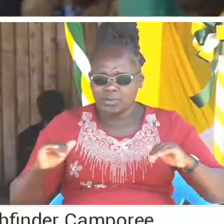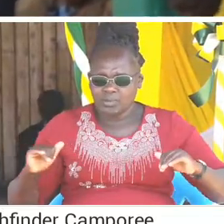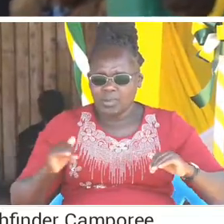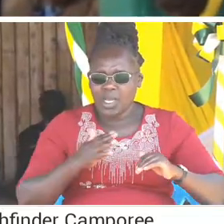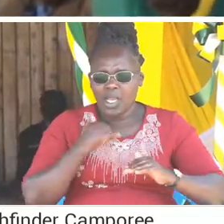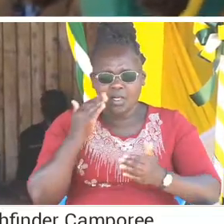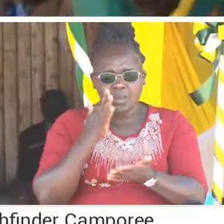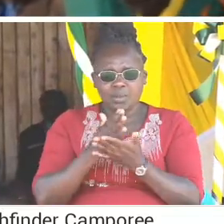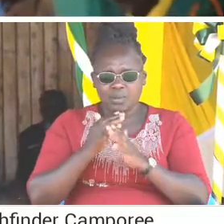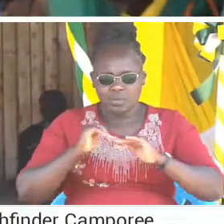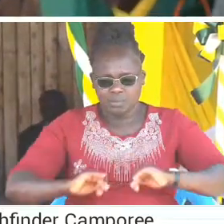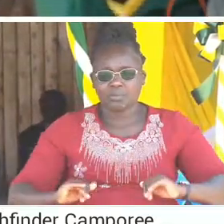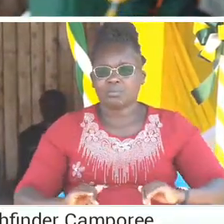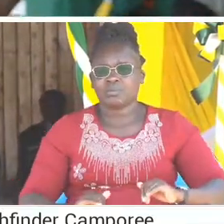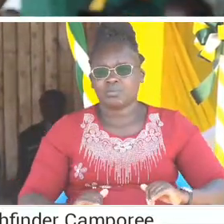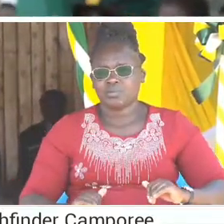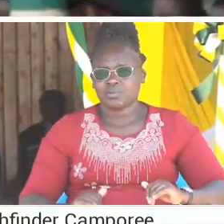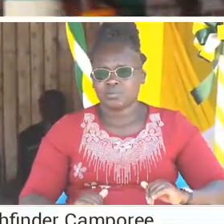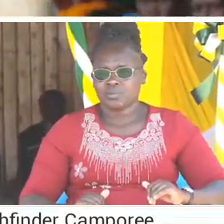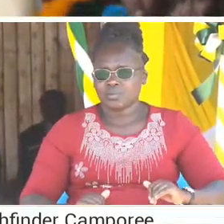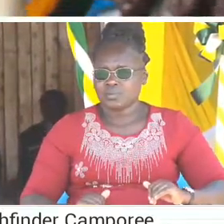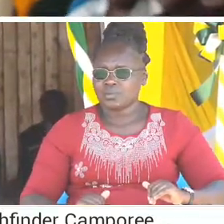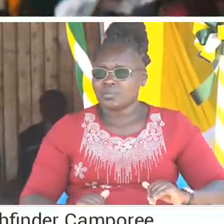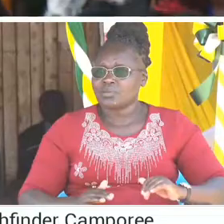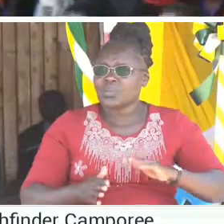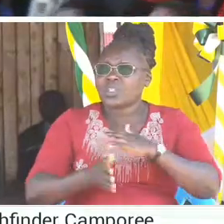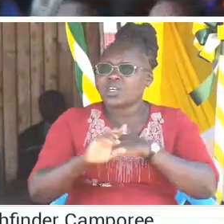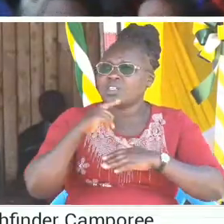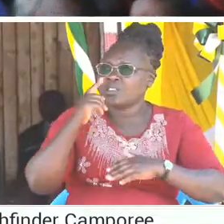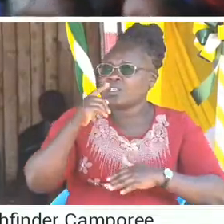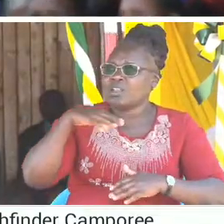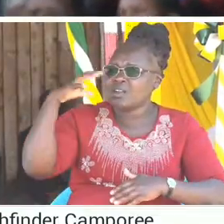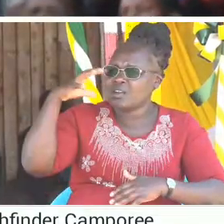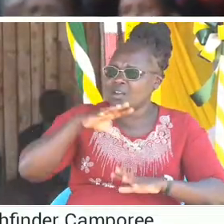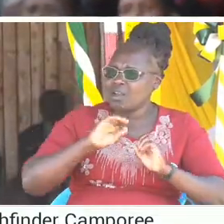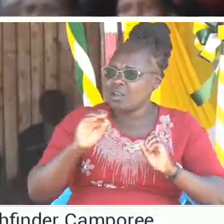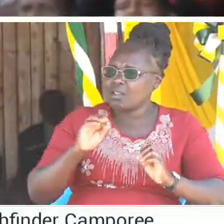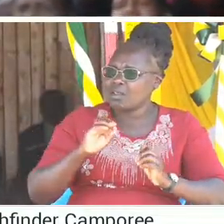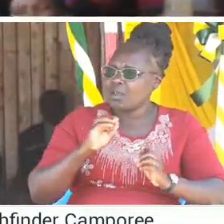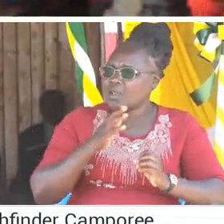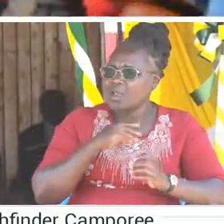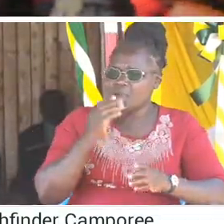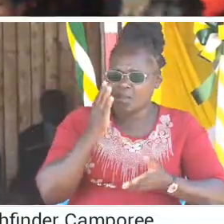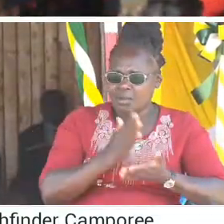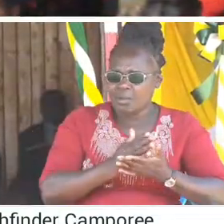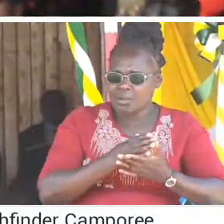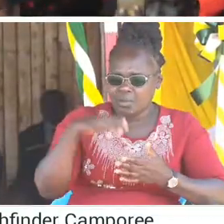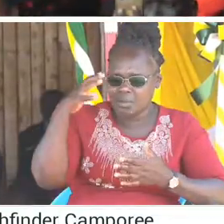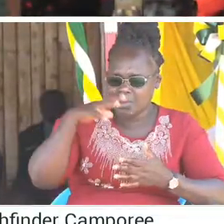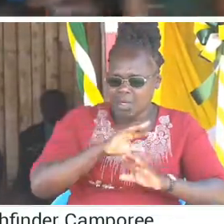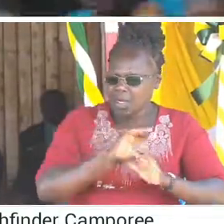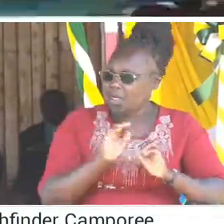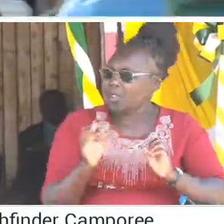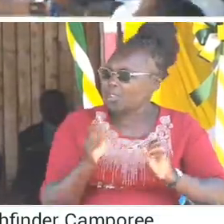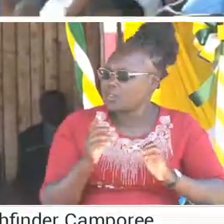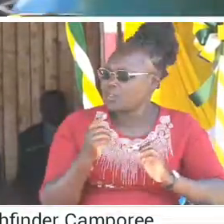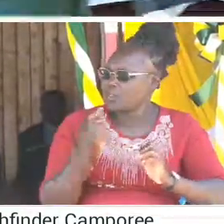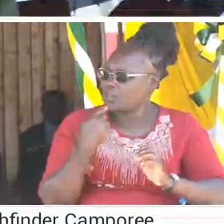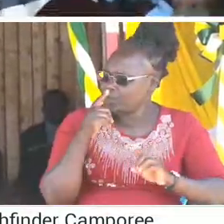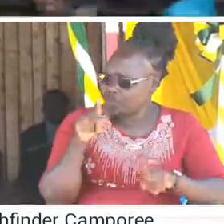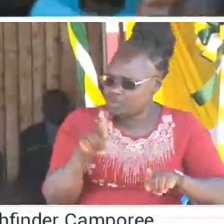aliyesema tufanye mtu kwa mfano wetu akakumba wewe na mimi. Na hivyo anaweza kuagiza baraka zako kutoka upande